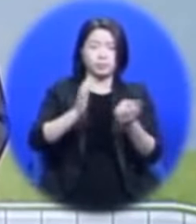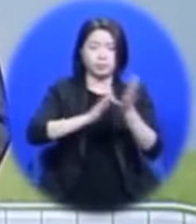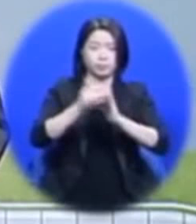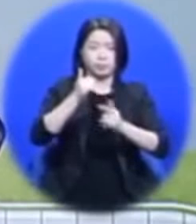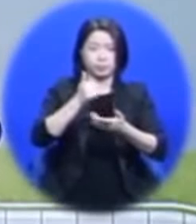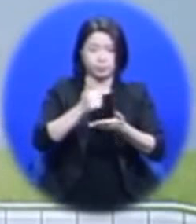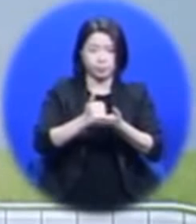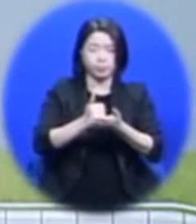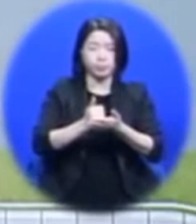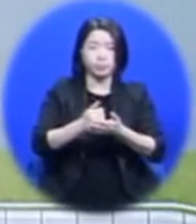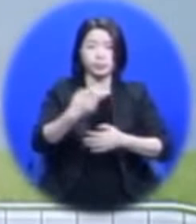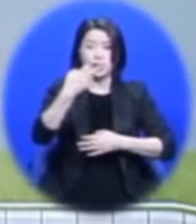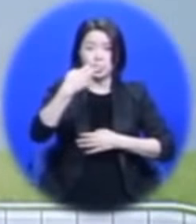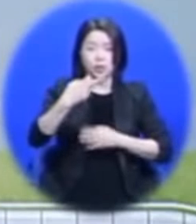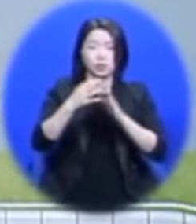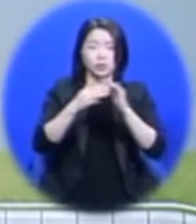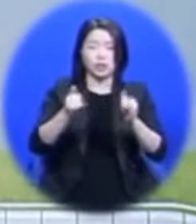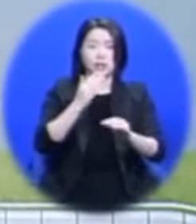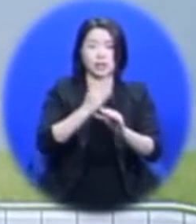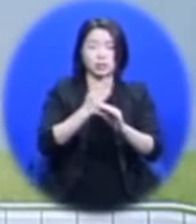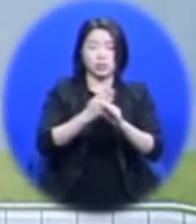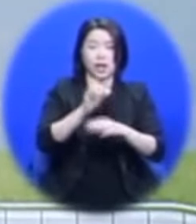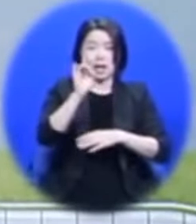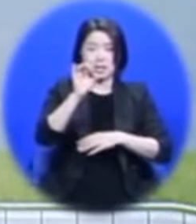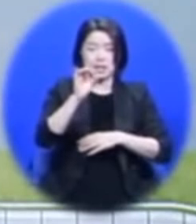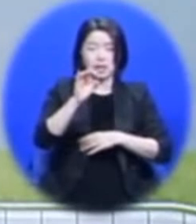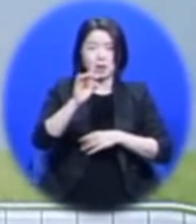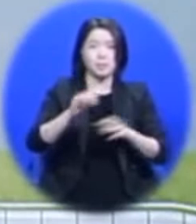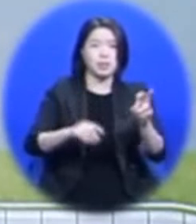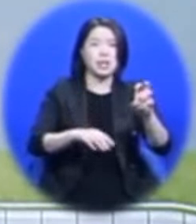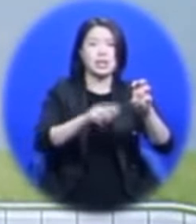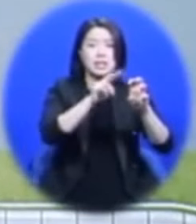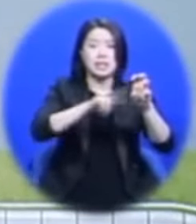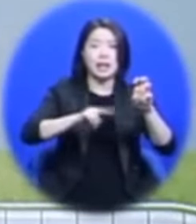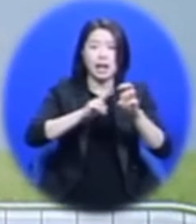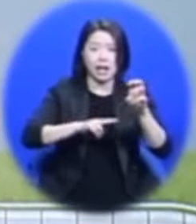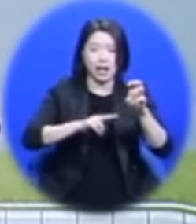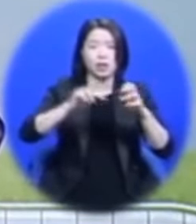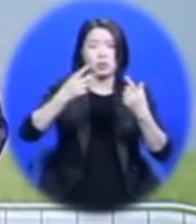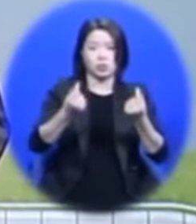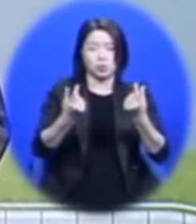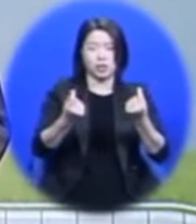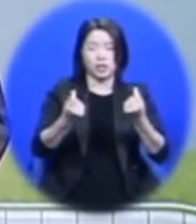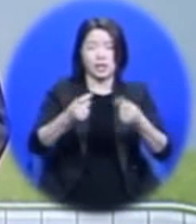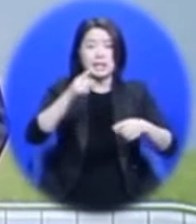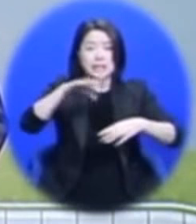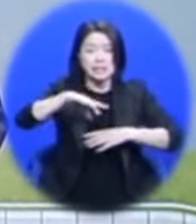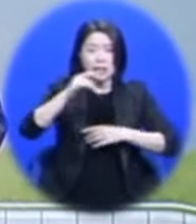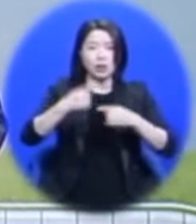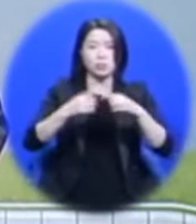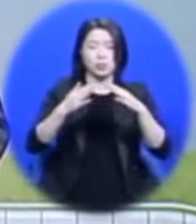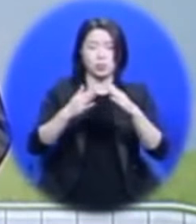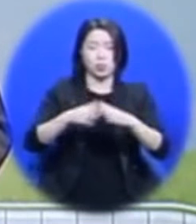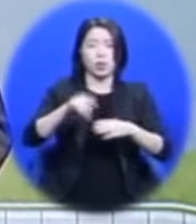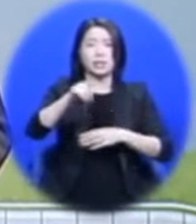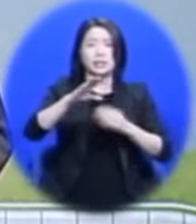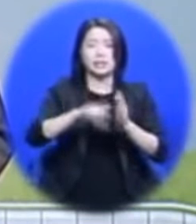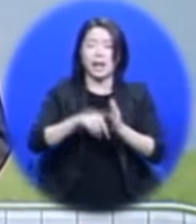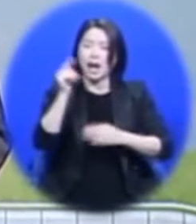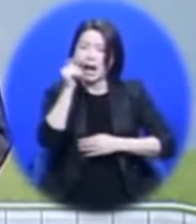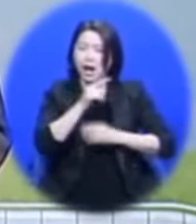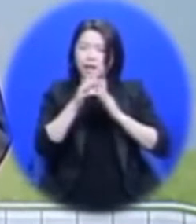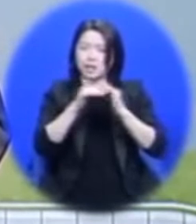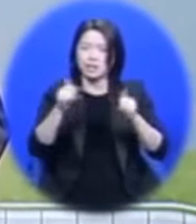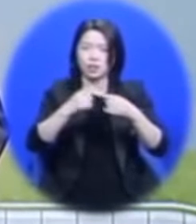예수님의 열두 제자 중에 한 사람이었던 가룟 유다도 그랬지 않습니까? 초대교회 당시 때 이미 악한 자들이